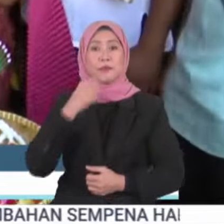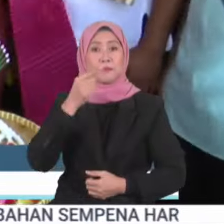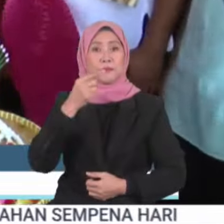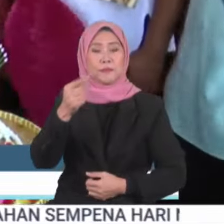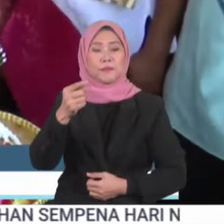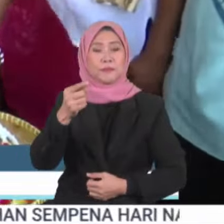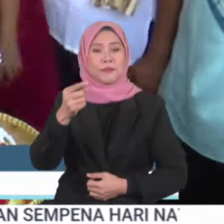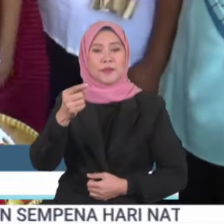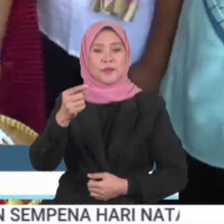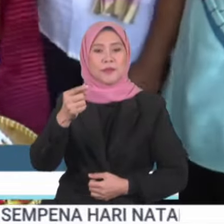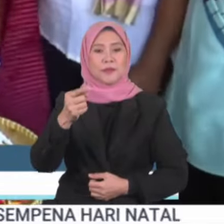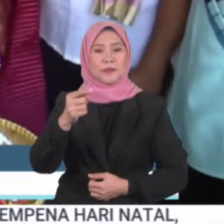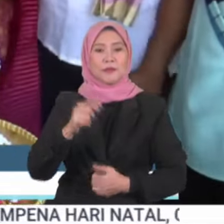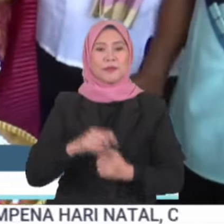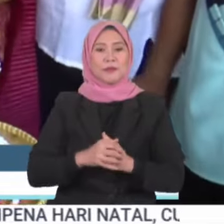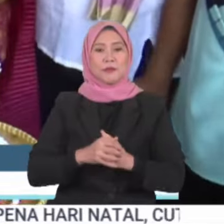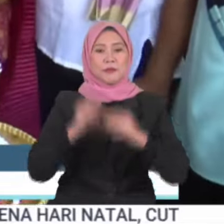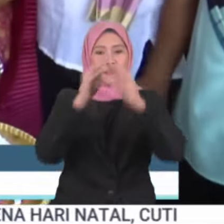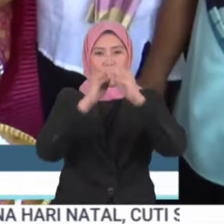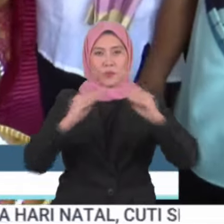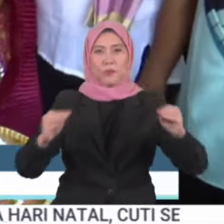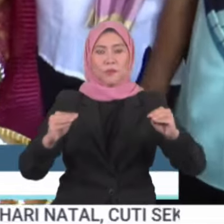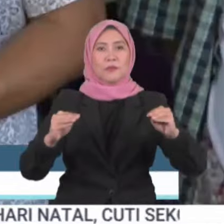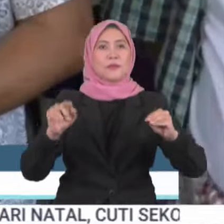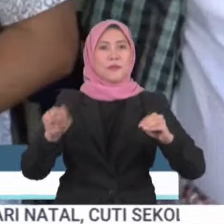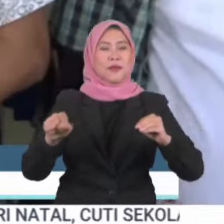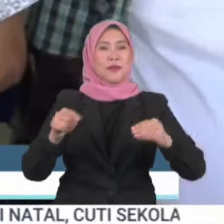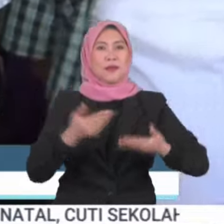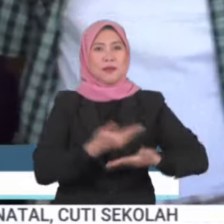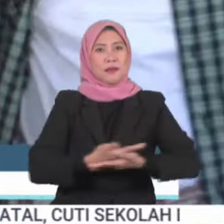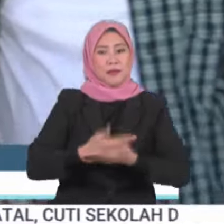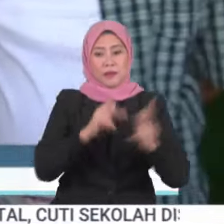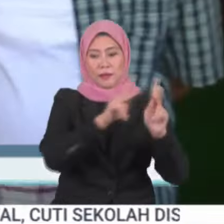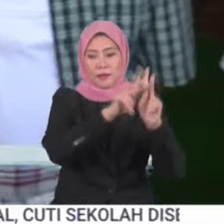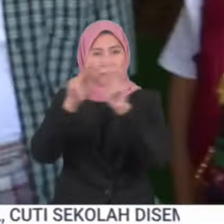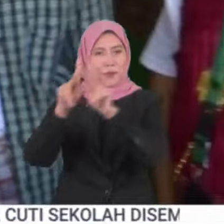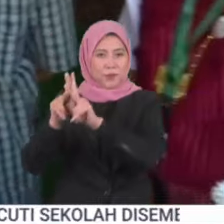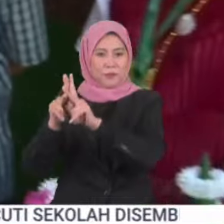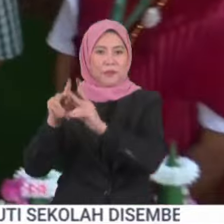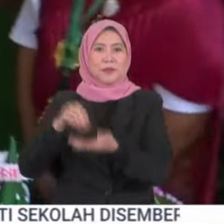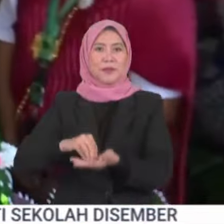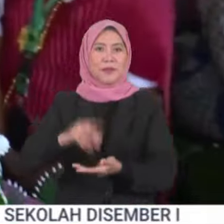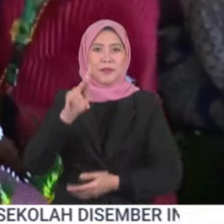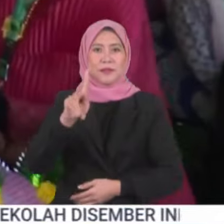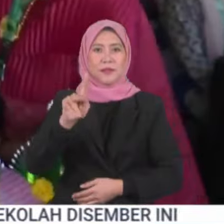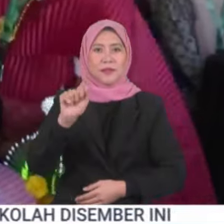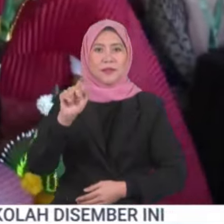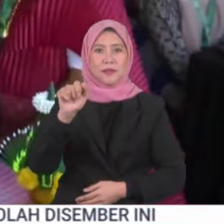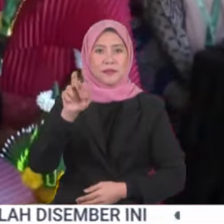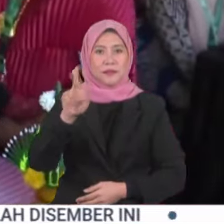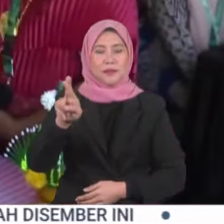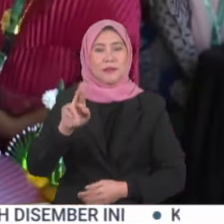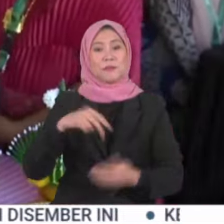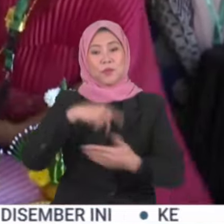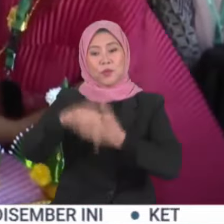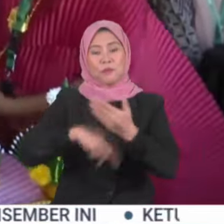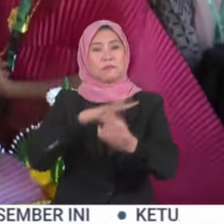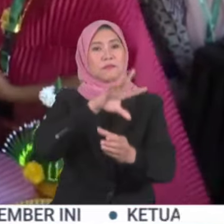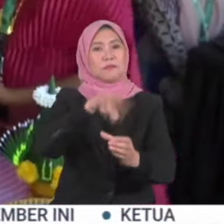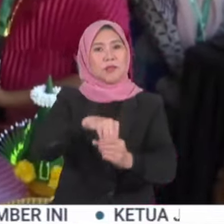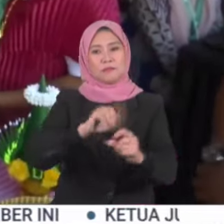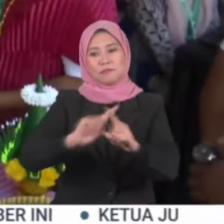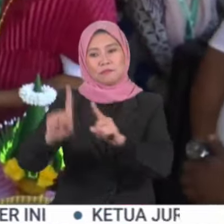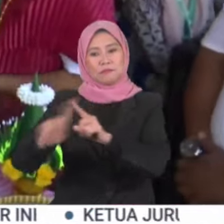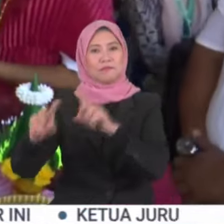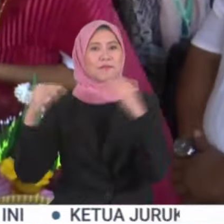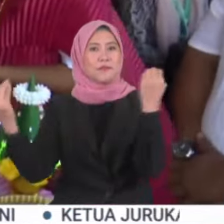Majlis Citra Nusa at Museum Nostalgia Anak Kampung yang diadakan di Museum Kota Kayang, Kangar. Program melibatkan penyertaan pelbagai